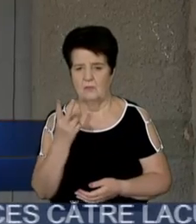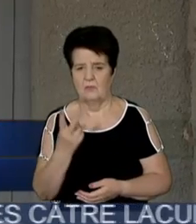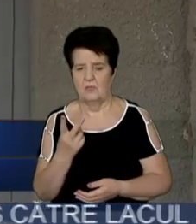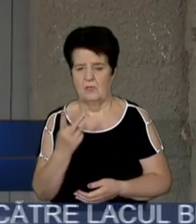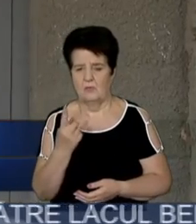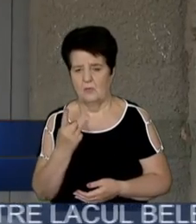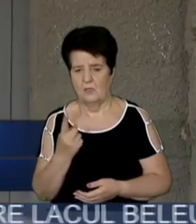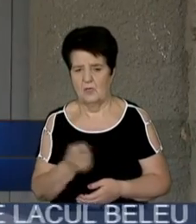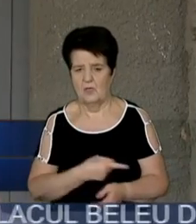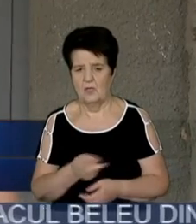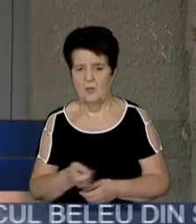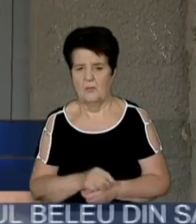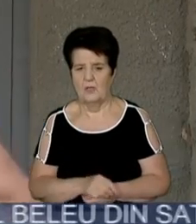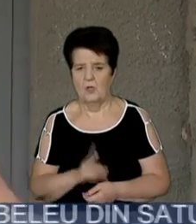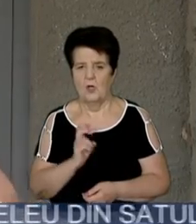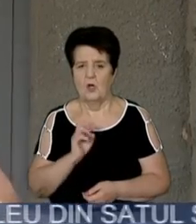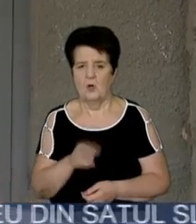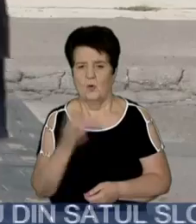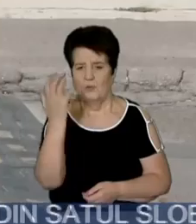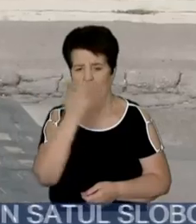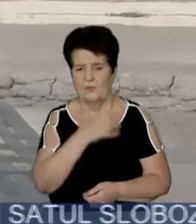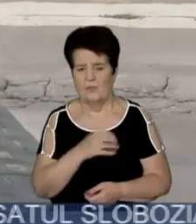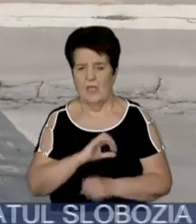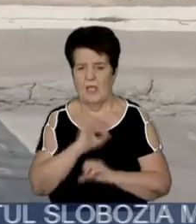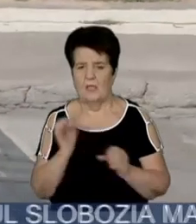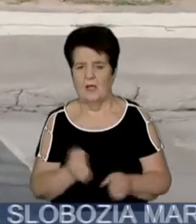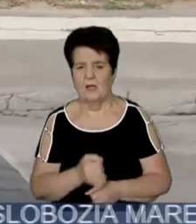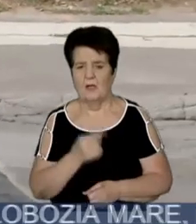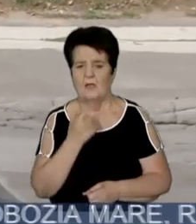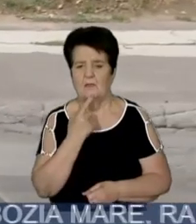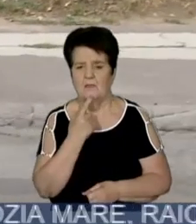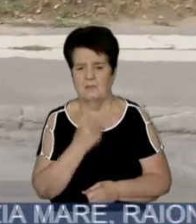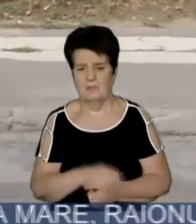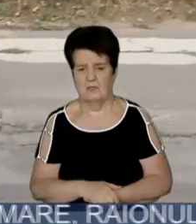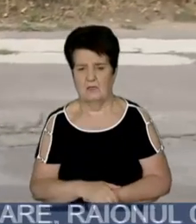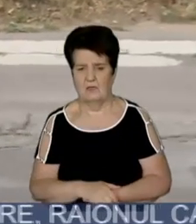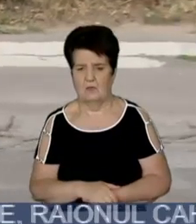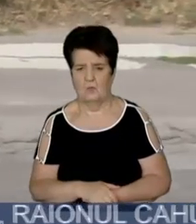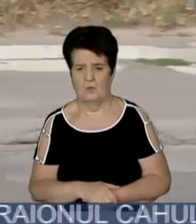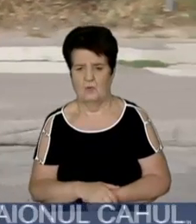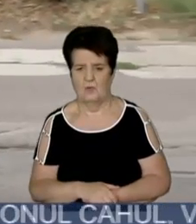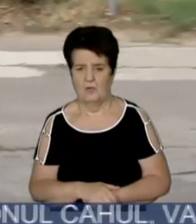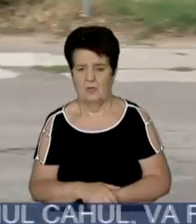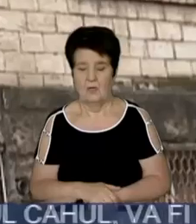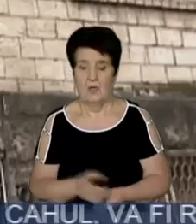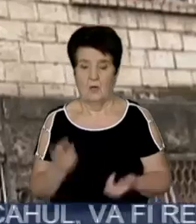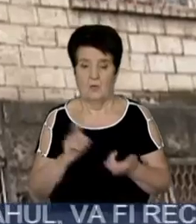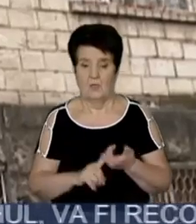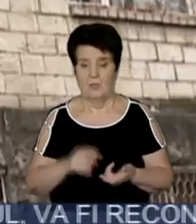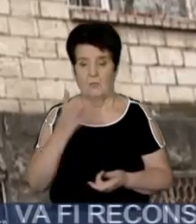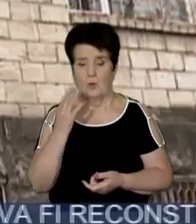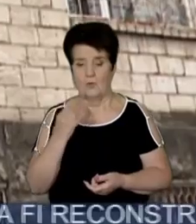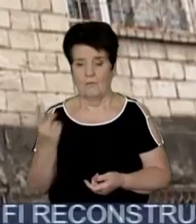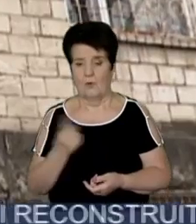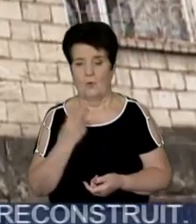kilometru. Și dar cum să îmblăm noi iarna, ne-i greu. Și nouă ne scot toate rutele. Contactat de Moldova 1,